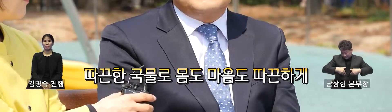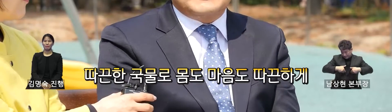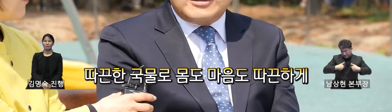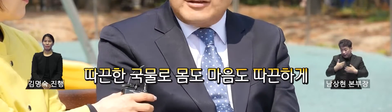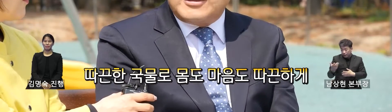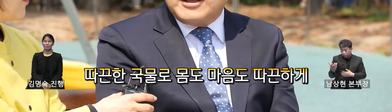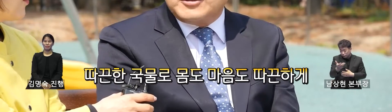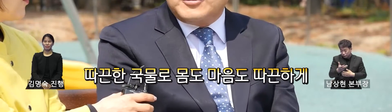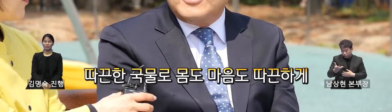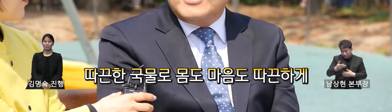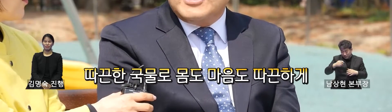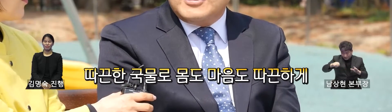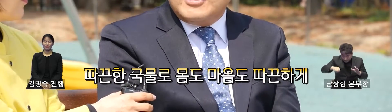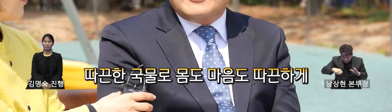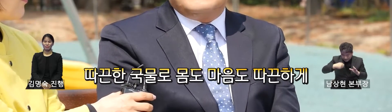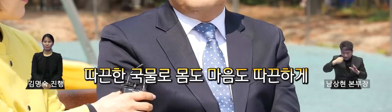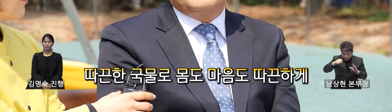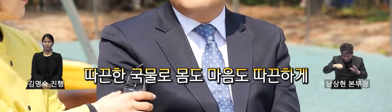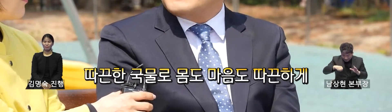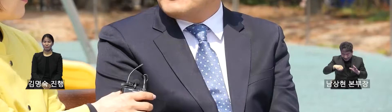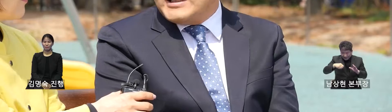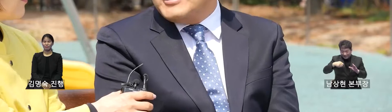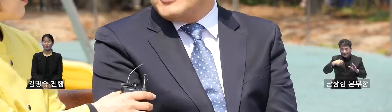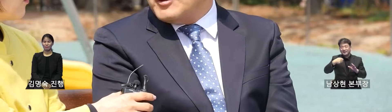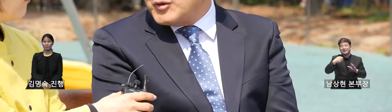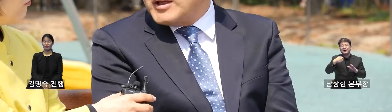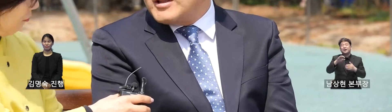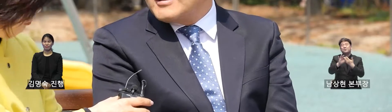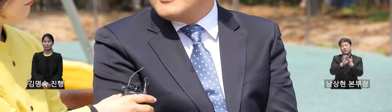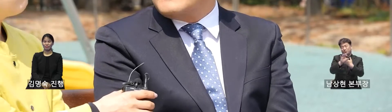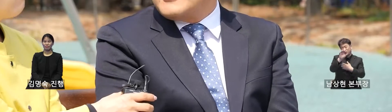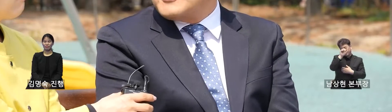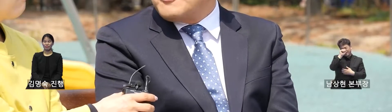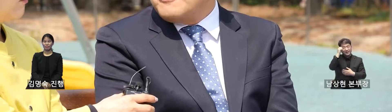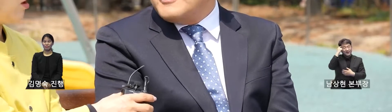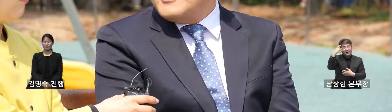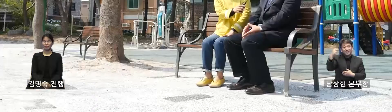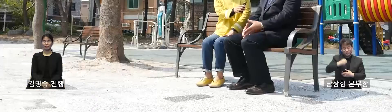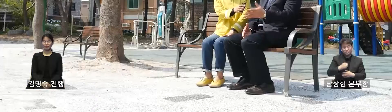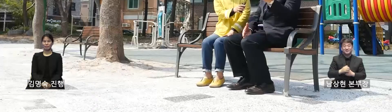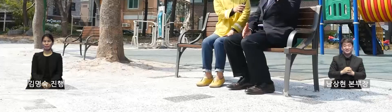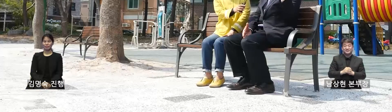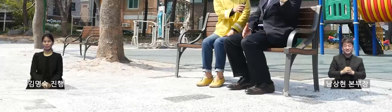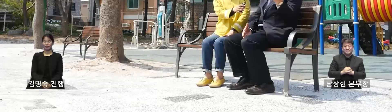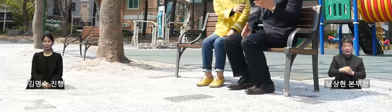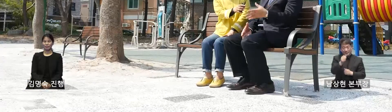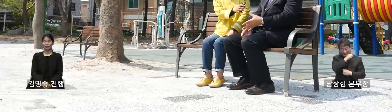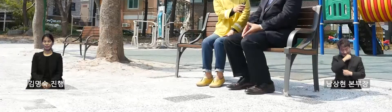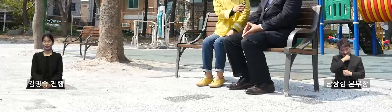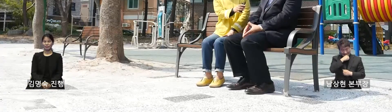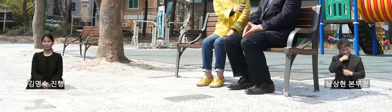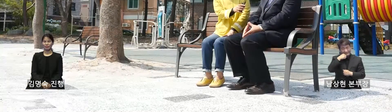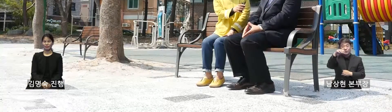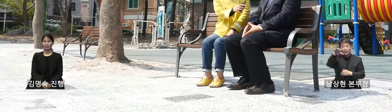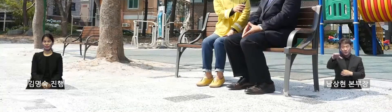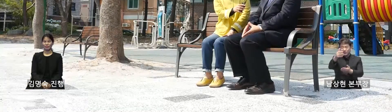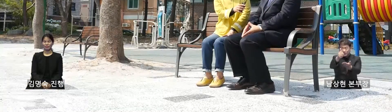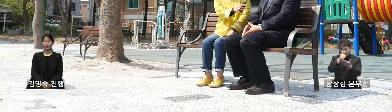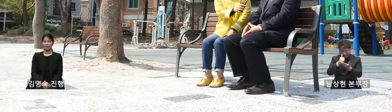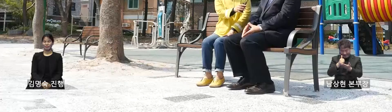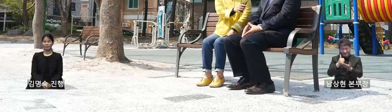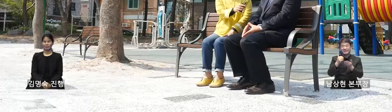우리가 몸을 좀 따뜻하게 해서 봄을 좀 맞이했으면 좋겠다 생각을 해서 맛있는 곳으로 제가 초대를